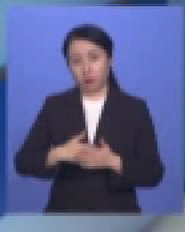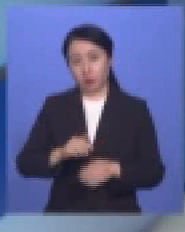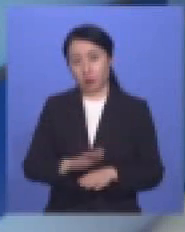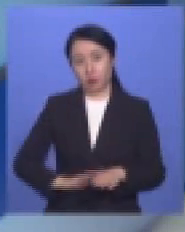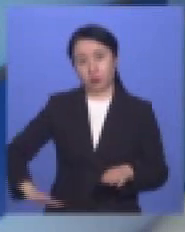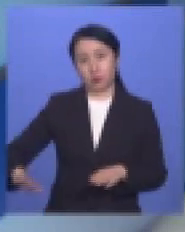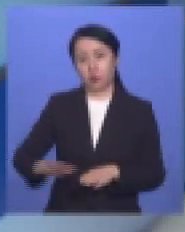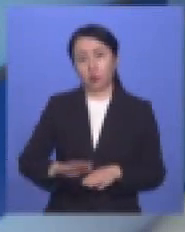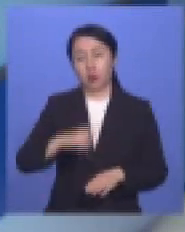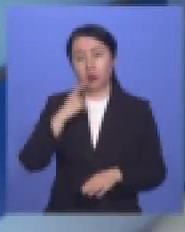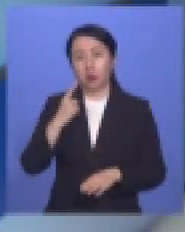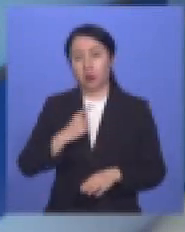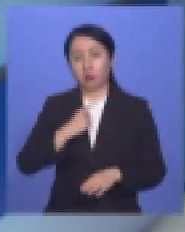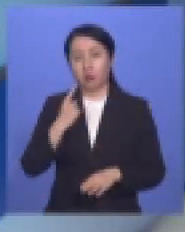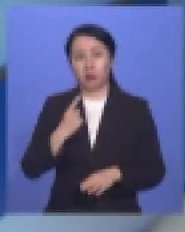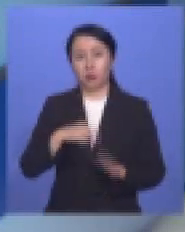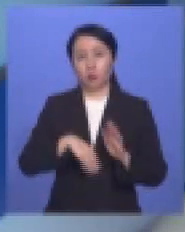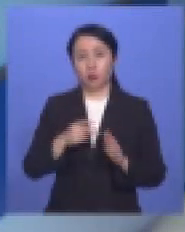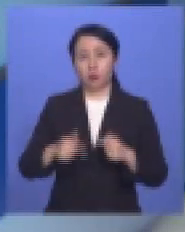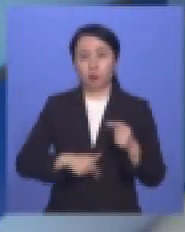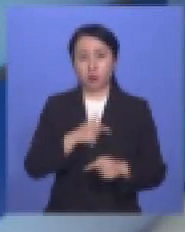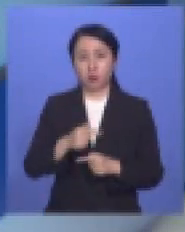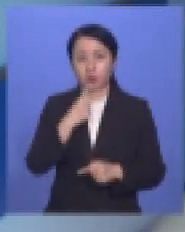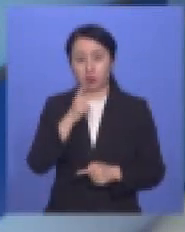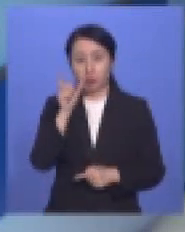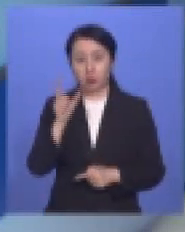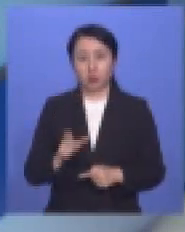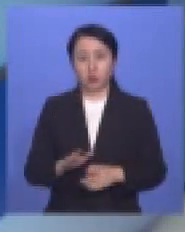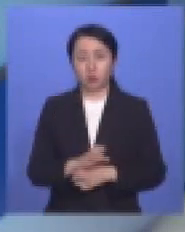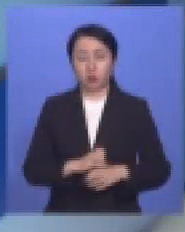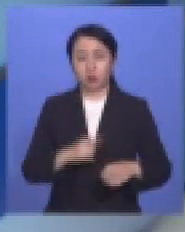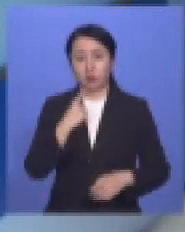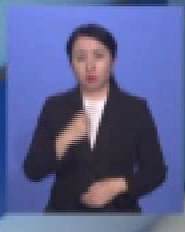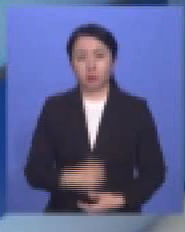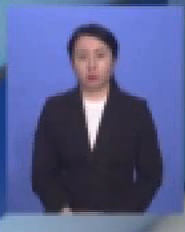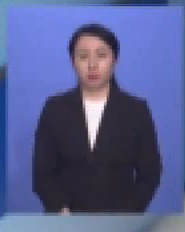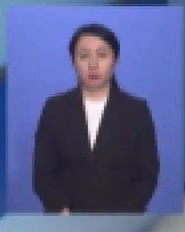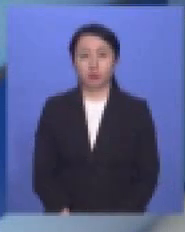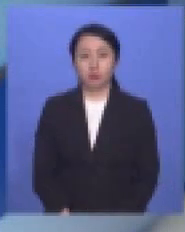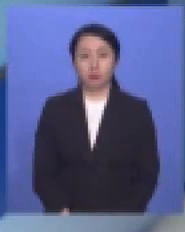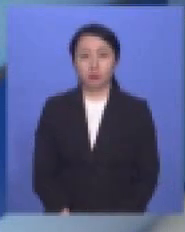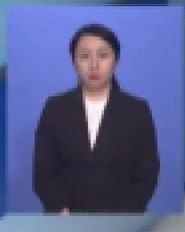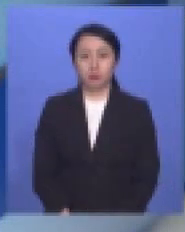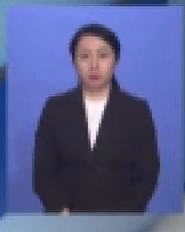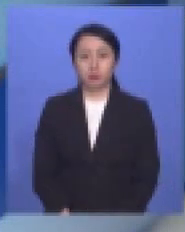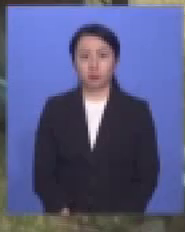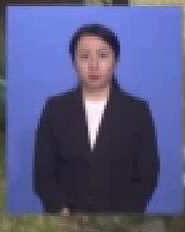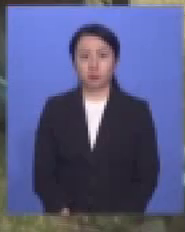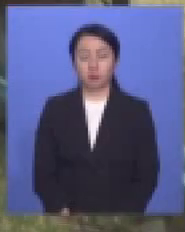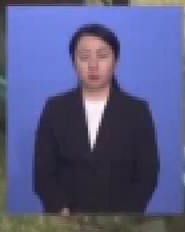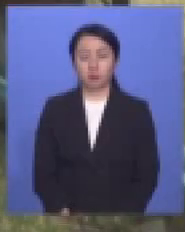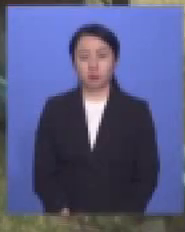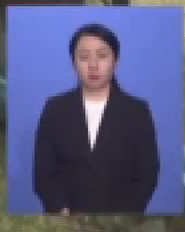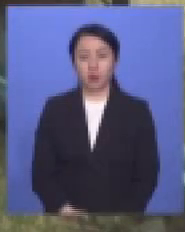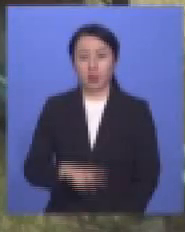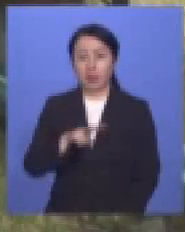порядке прилегающую территорию. Как создать успешный бизнес и проявлять гражданскую позицию, смотрите далее.